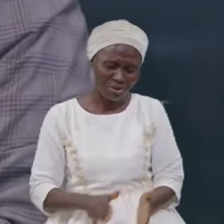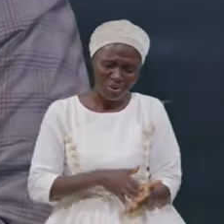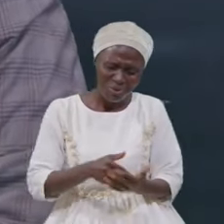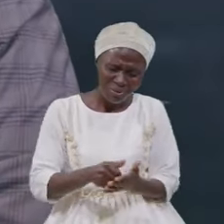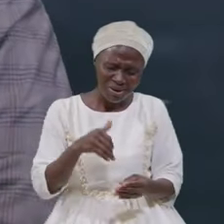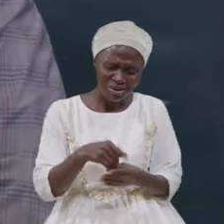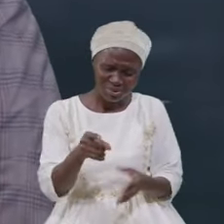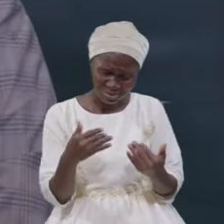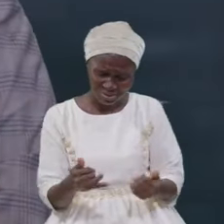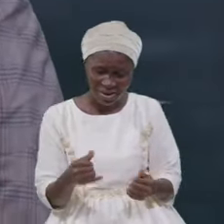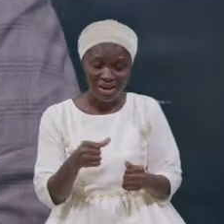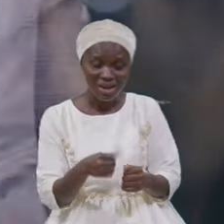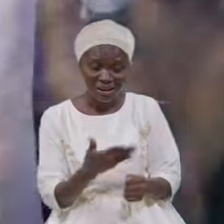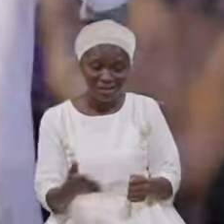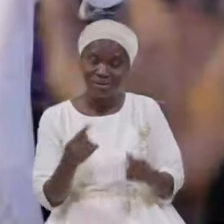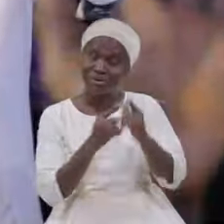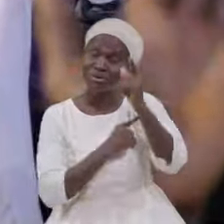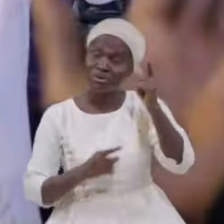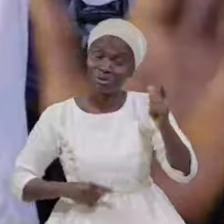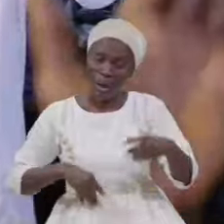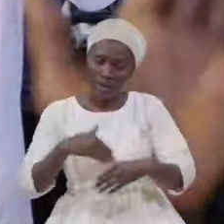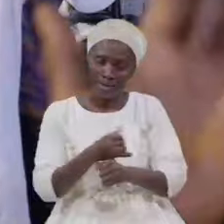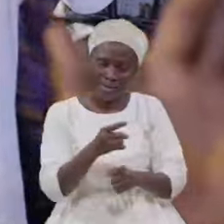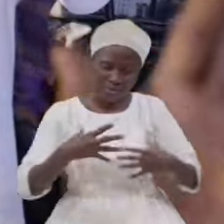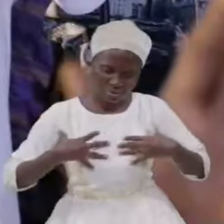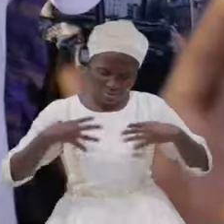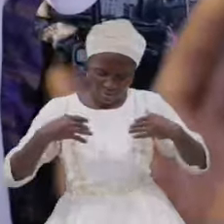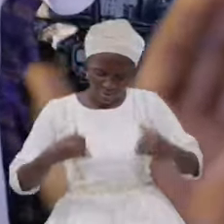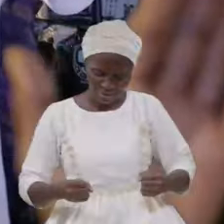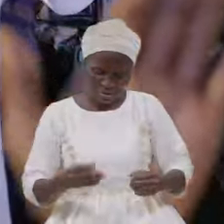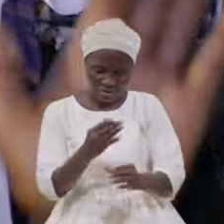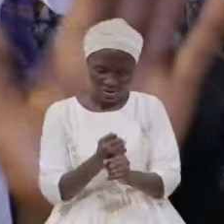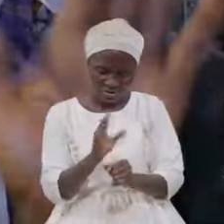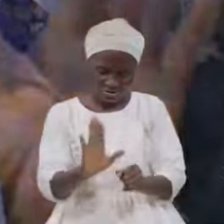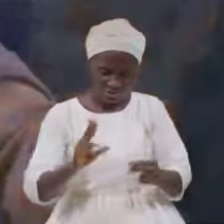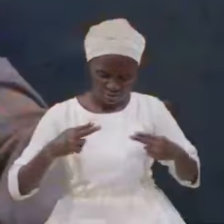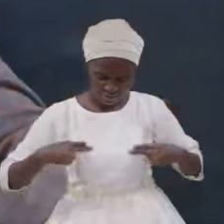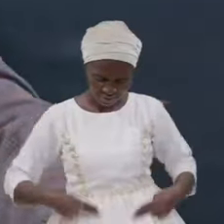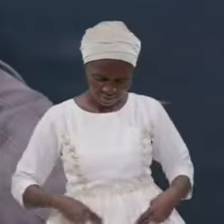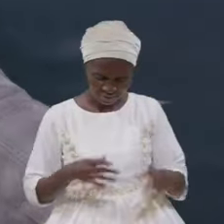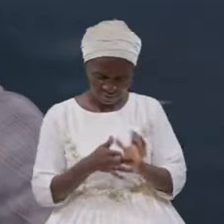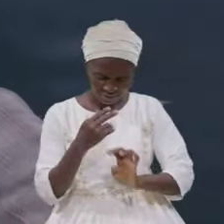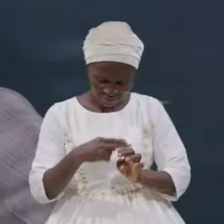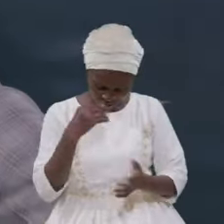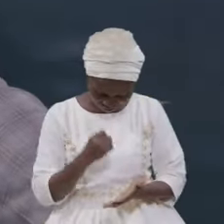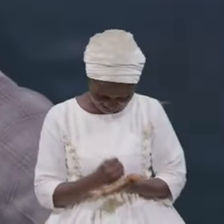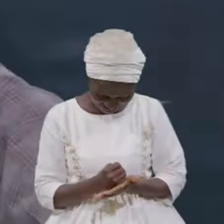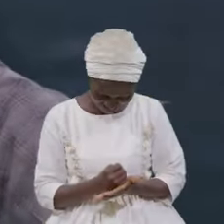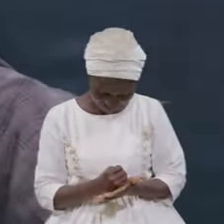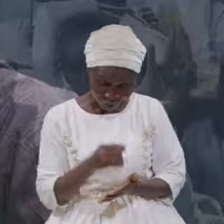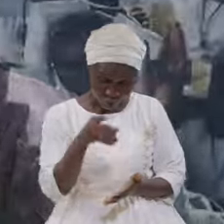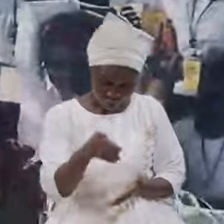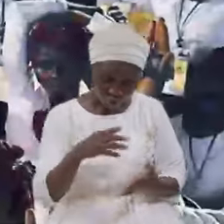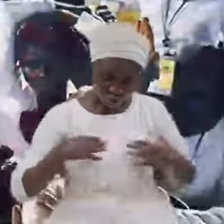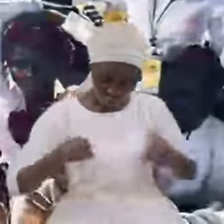Dieu te permet de retrouver ta santé au nom de Jésus. Tu es guéri.